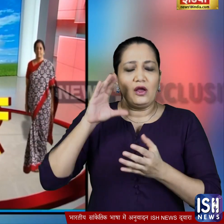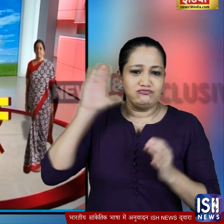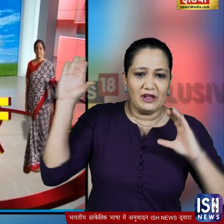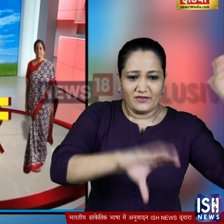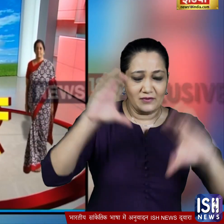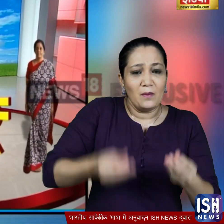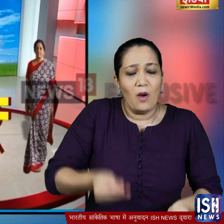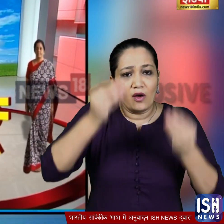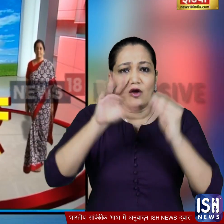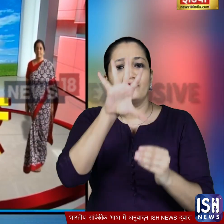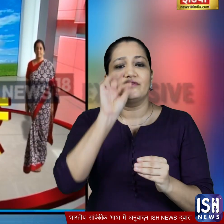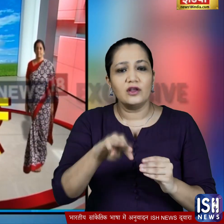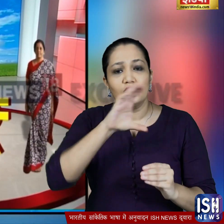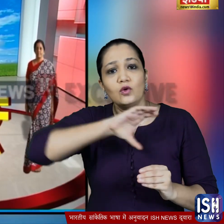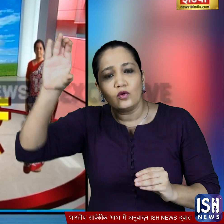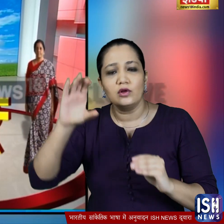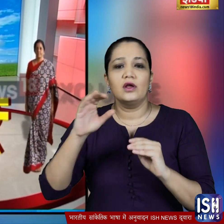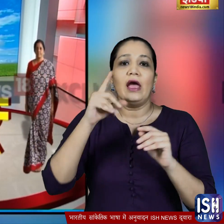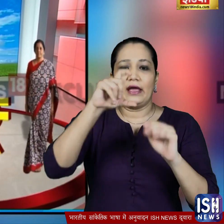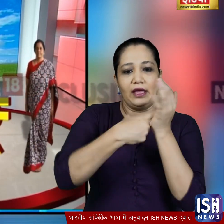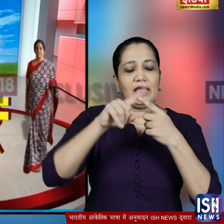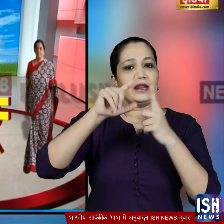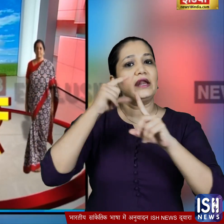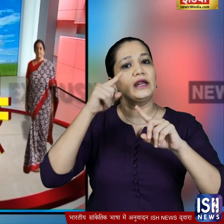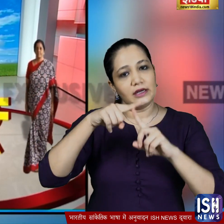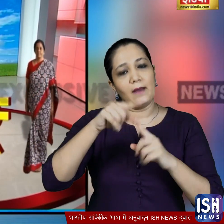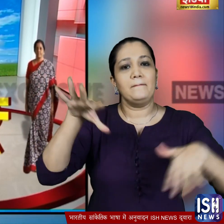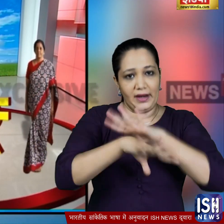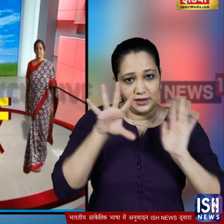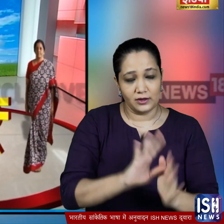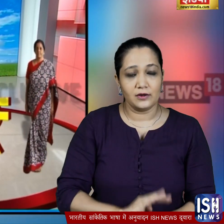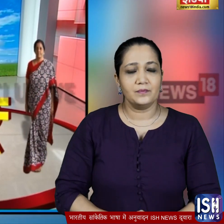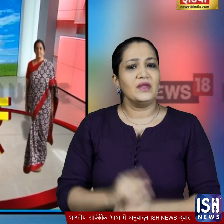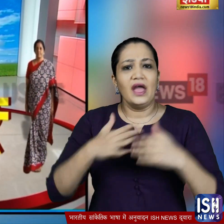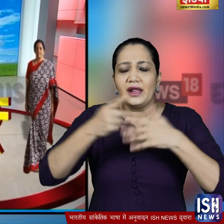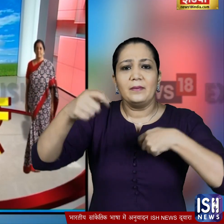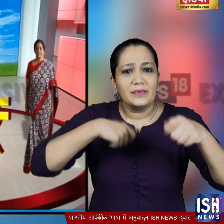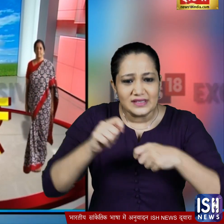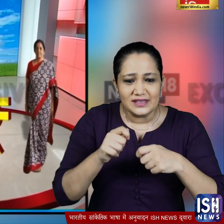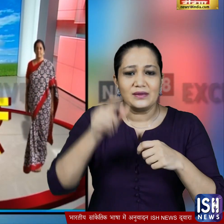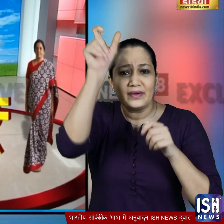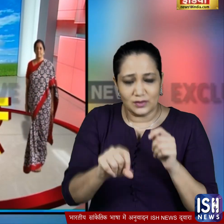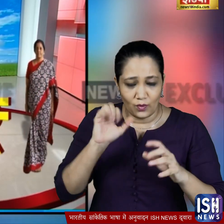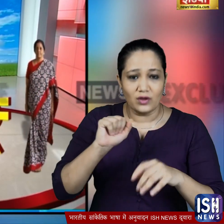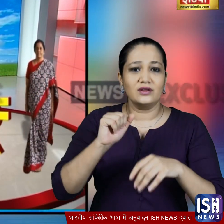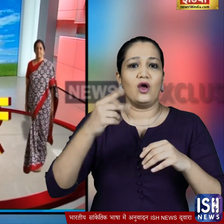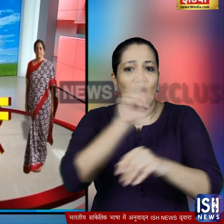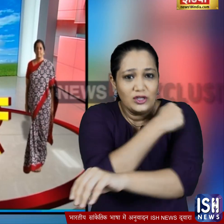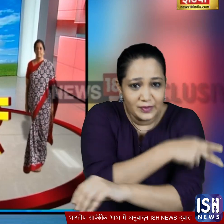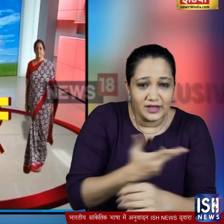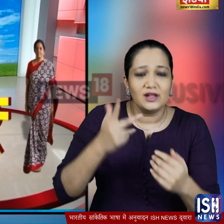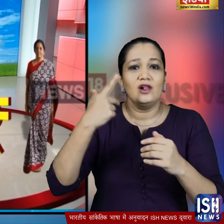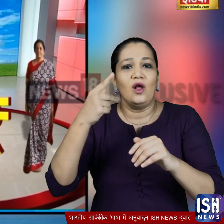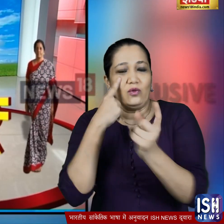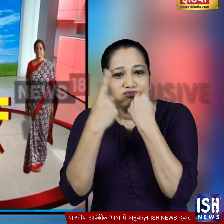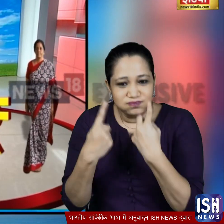बढ़ाने के लिए सरकार ने 50,000 करोड़ की क्रेडिट गारंटी स्कीम का ऐलान किया। ये पैसा कोई भी कारोबारी अस्पताल या डायग्नोस्टिक सेंटर खोलने